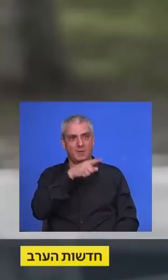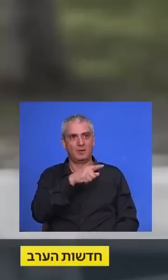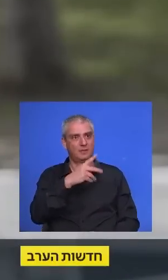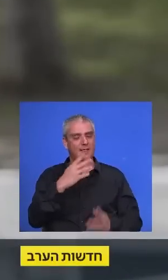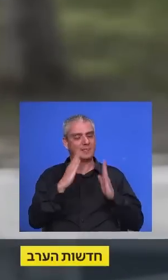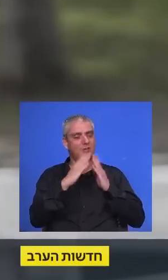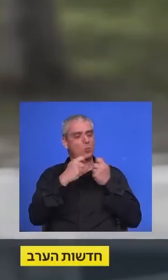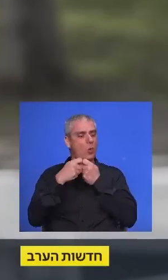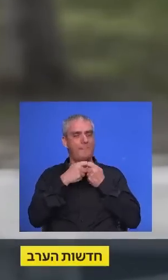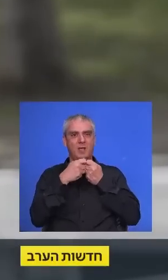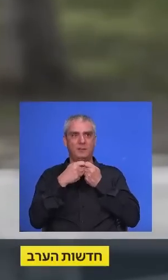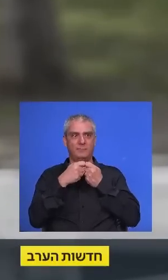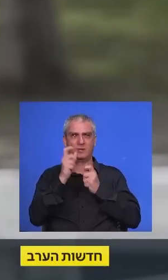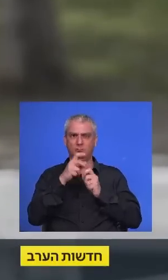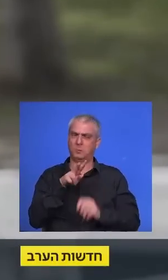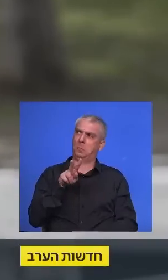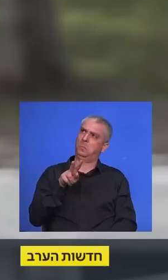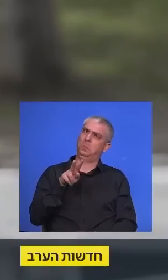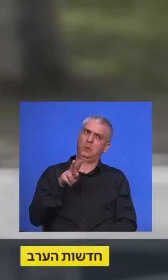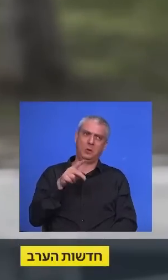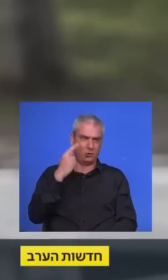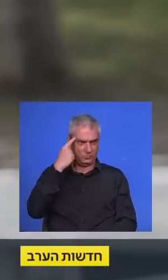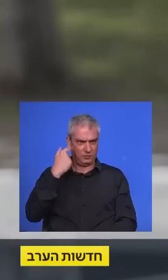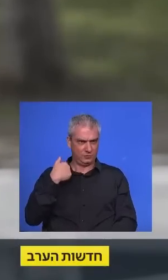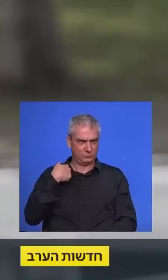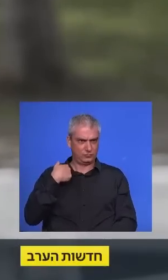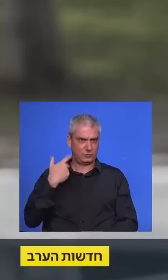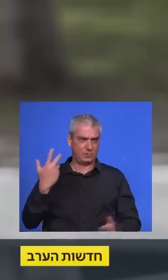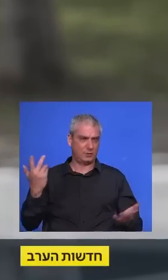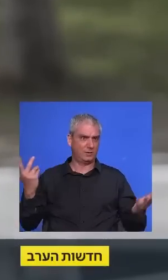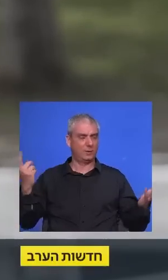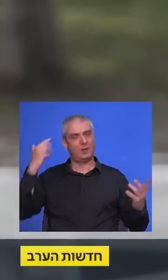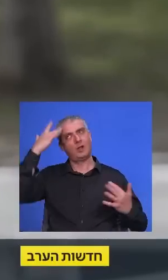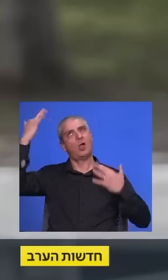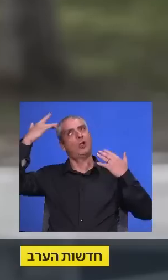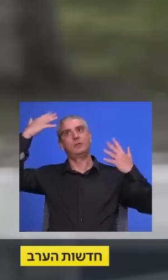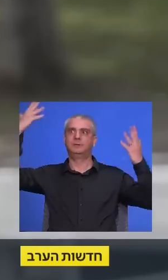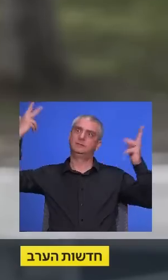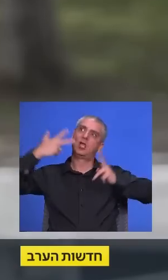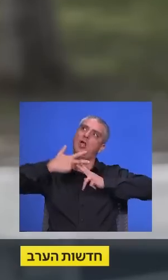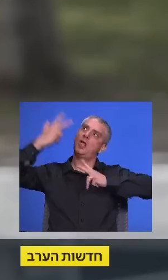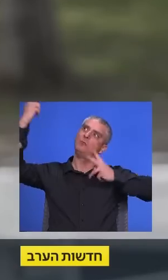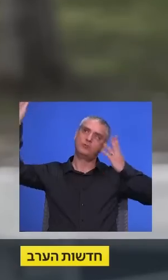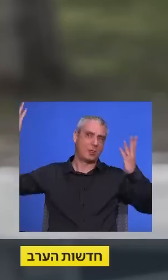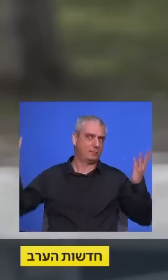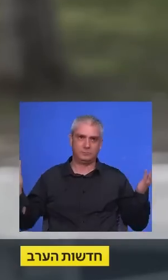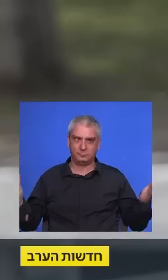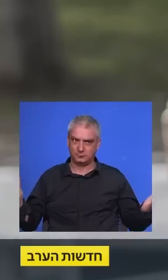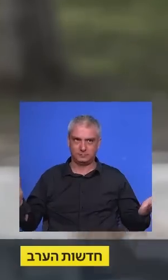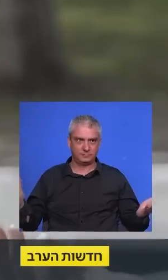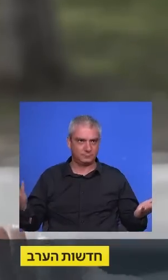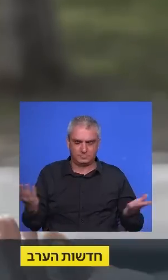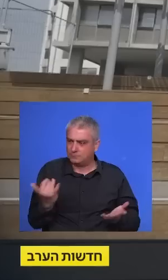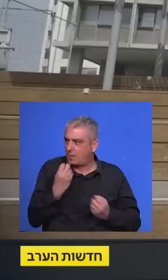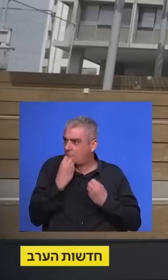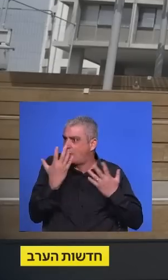קואופרטיבי, אנשים מסתכלים עליי וחושבים שאני אוטופיסטית. איזה